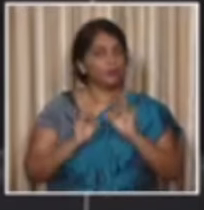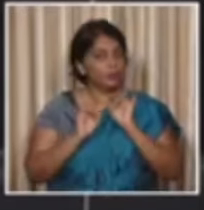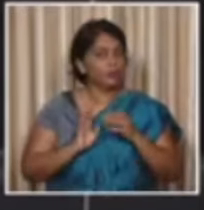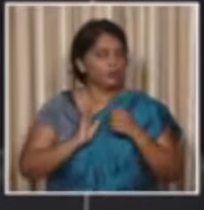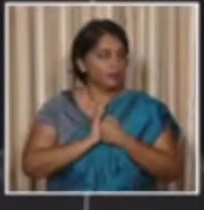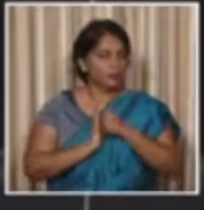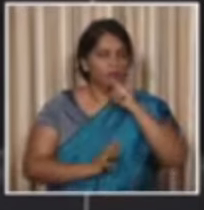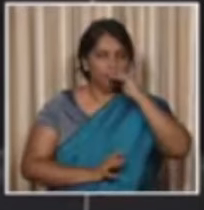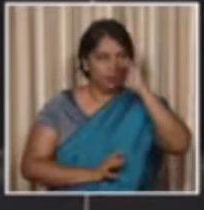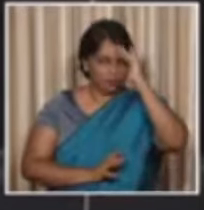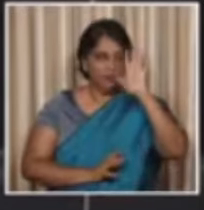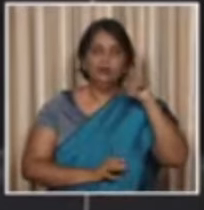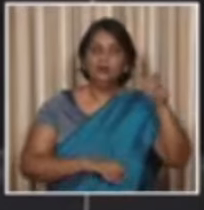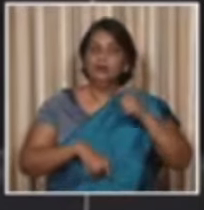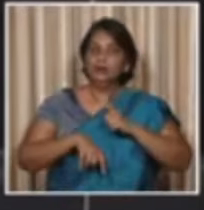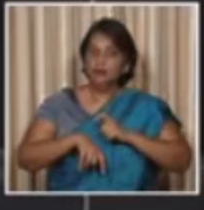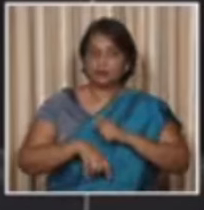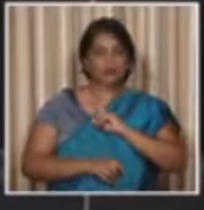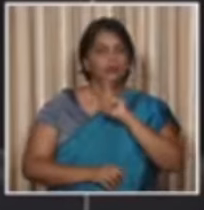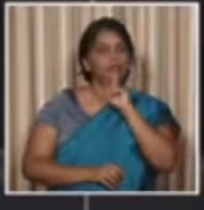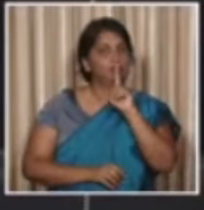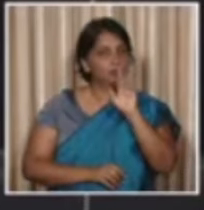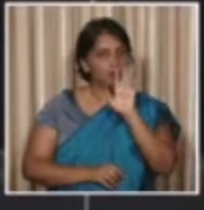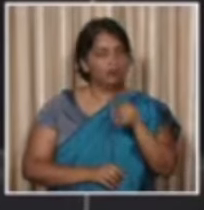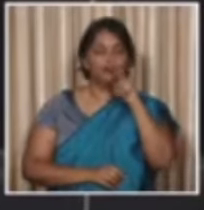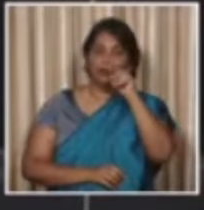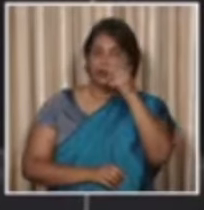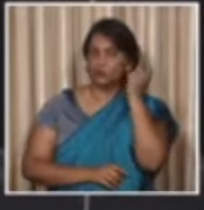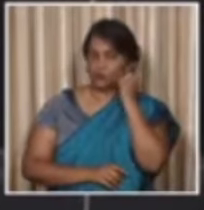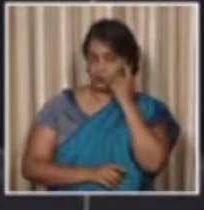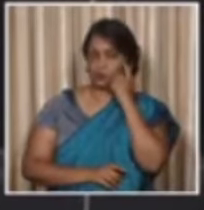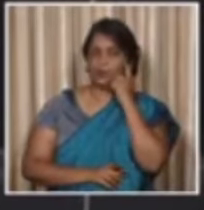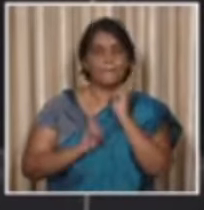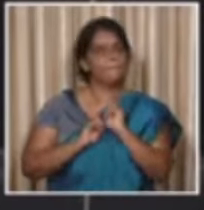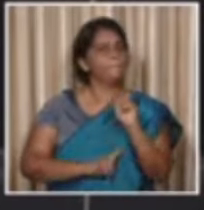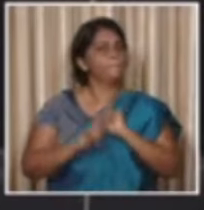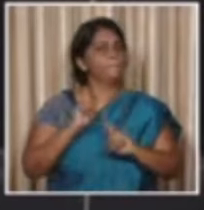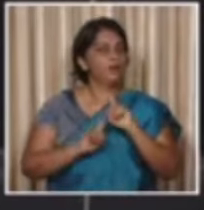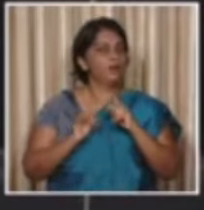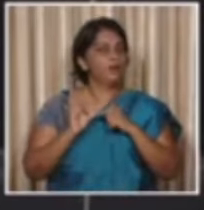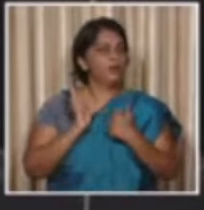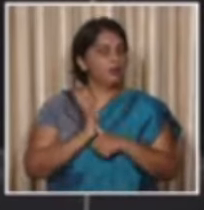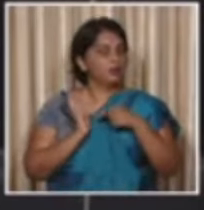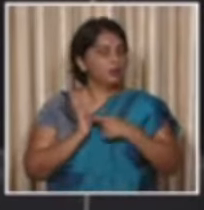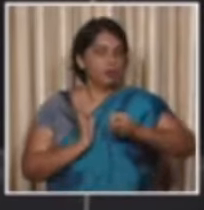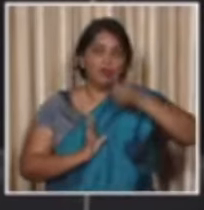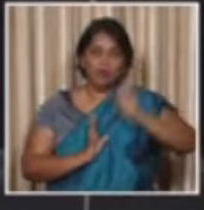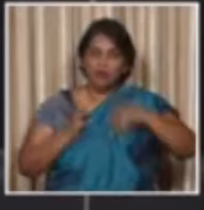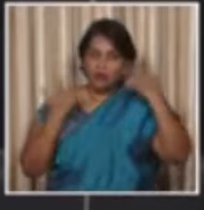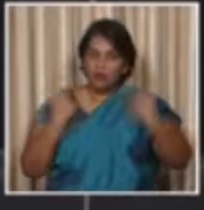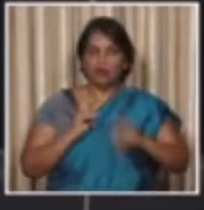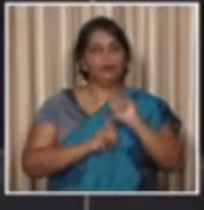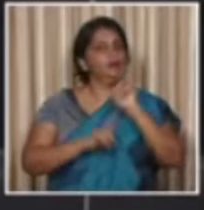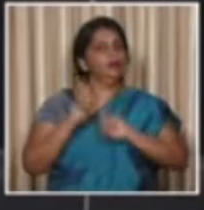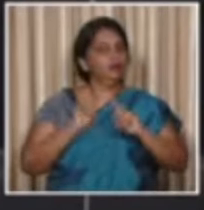කරු කතානායකතුමනි ඒ අවස්ථාවේ ප්‍රකාශ කළා තියෙන්නේ ඔබතුමාත් දන්නවා පාර්ලිමේන්තු පනතක් සම්මත කරාට පස්සේ